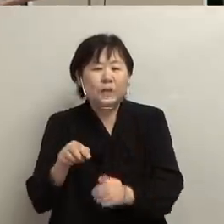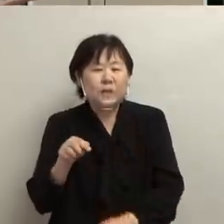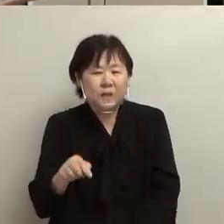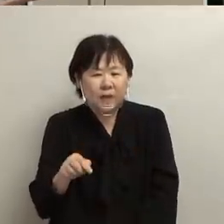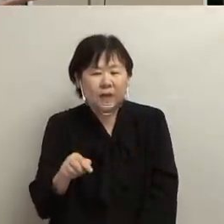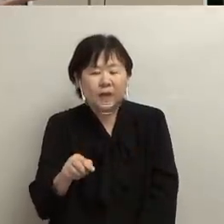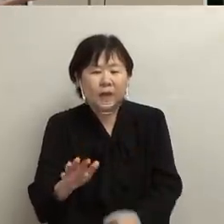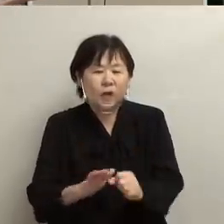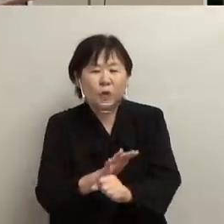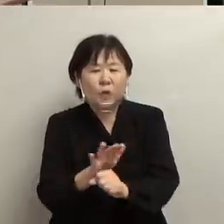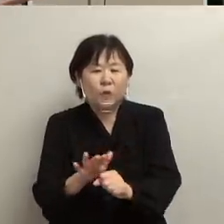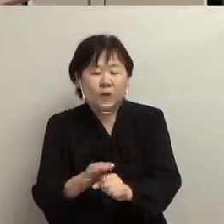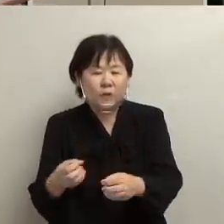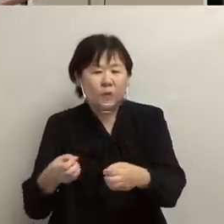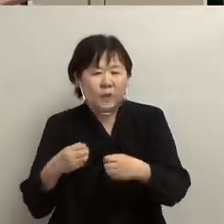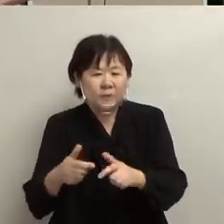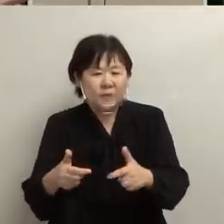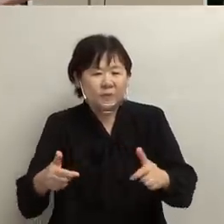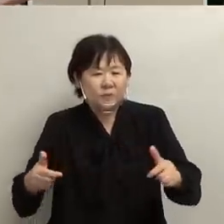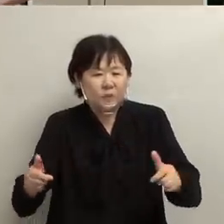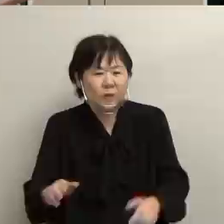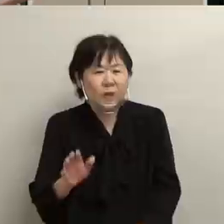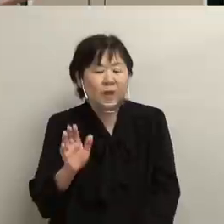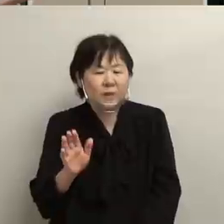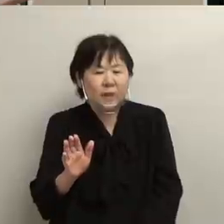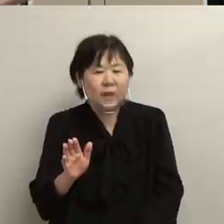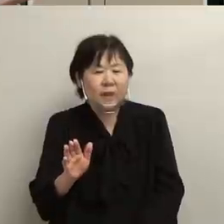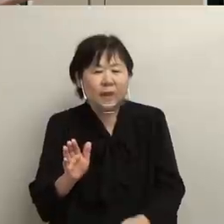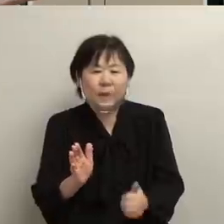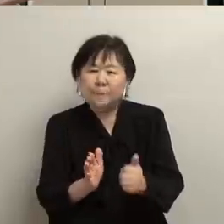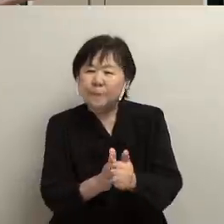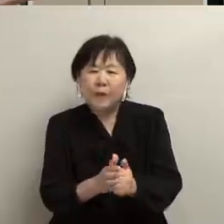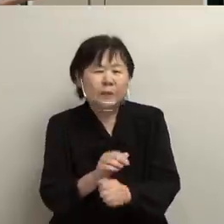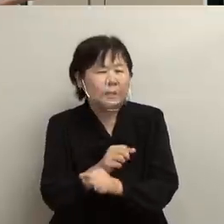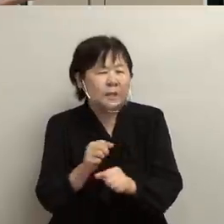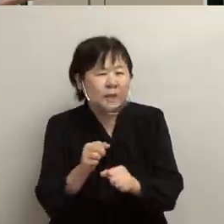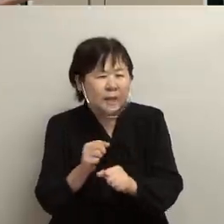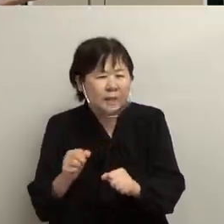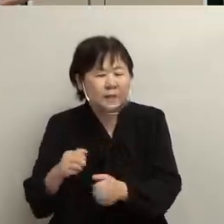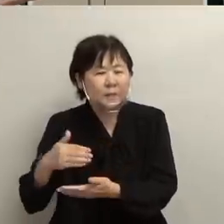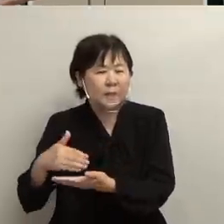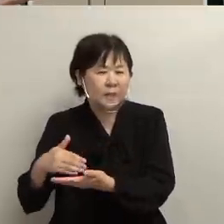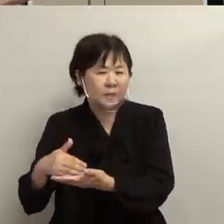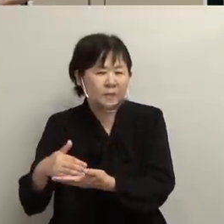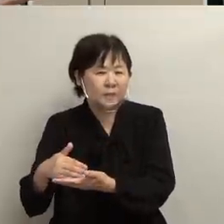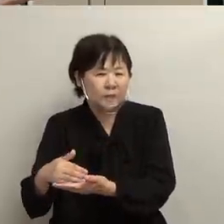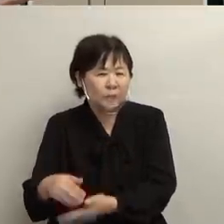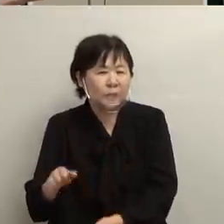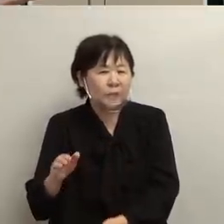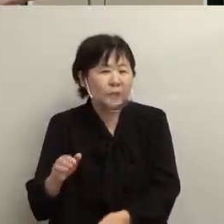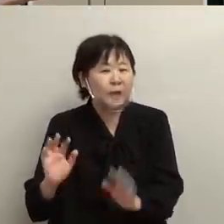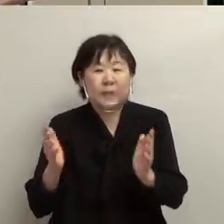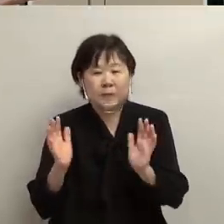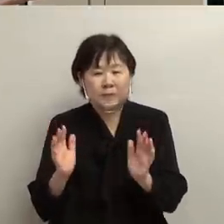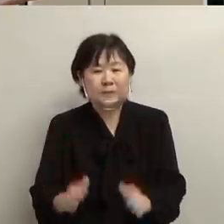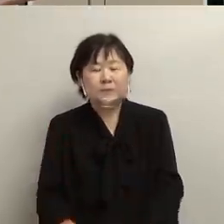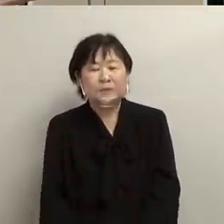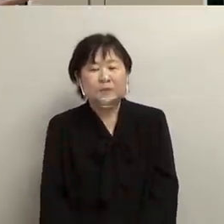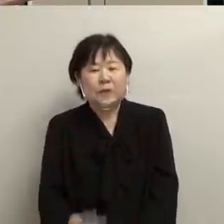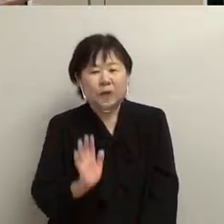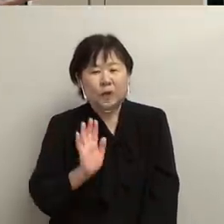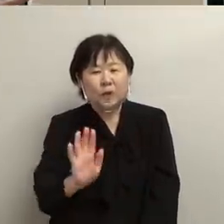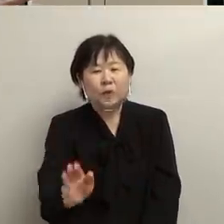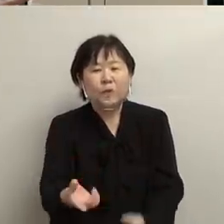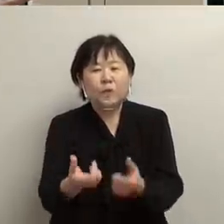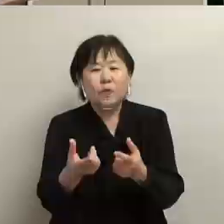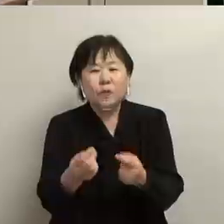のこういった幹線増加に伴ってちょっとお手伝いできなくなったという部分の話はあのでいただいておりませんあの引き続きご